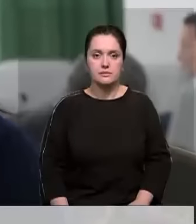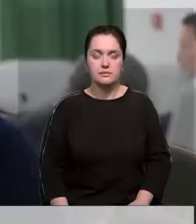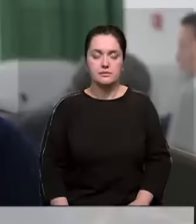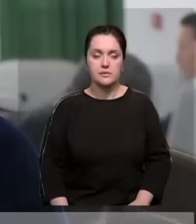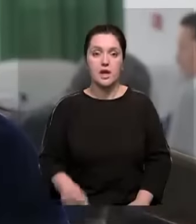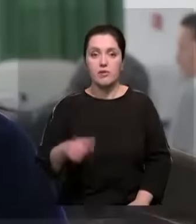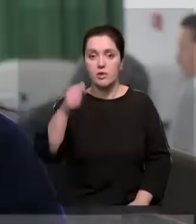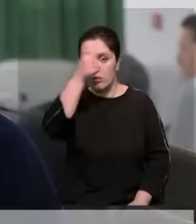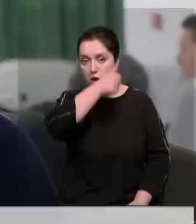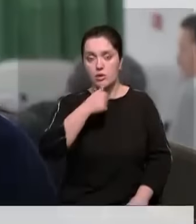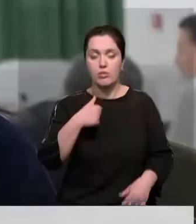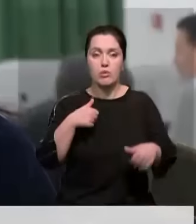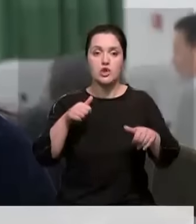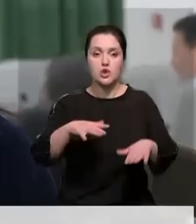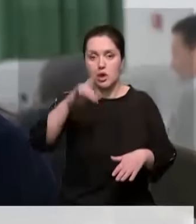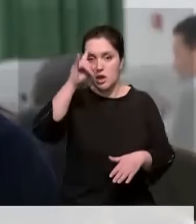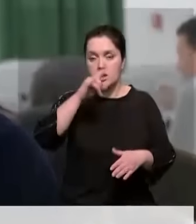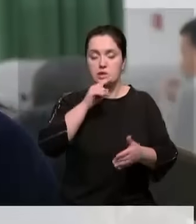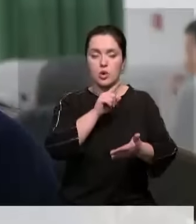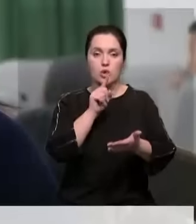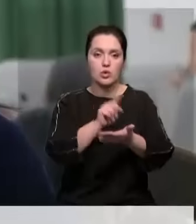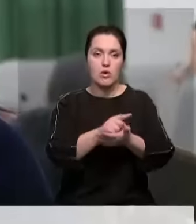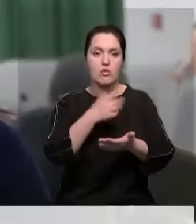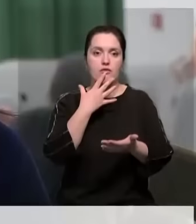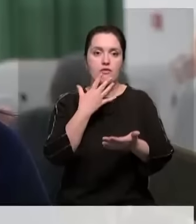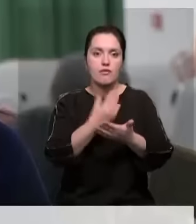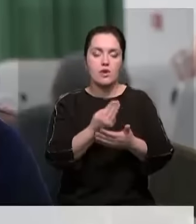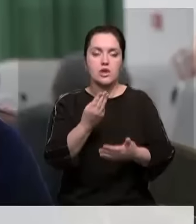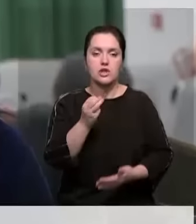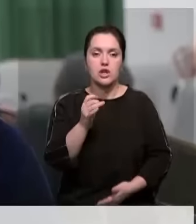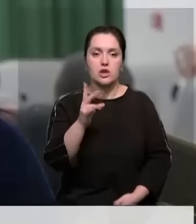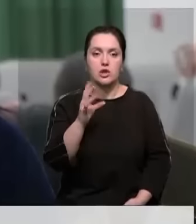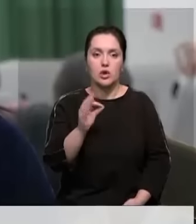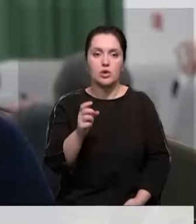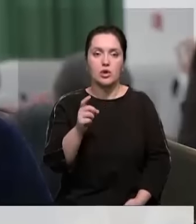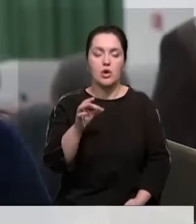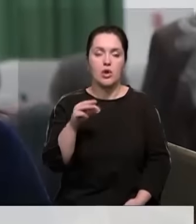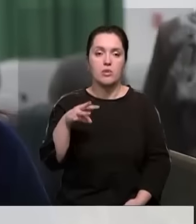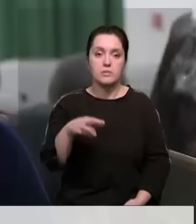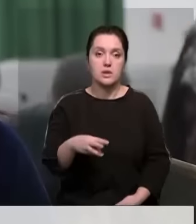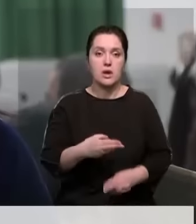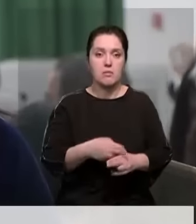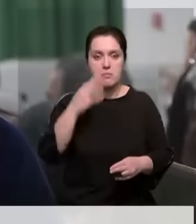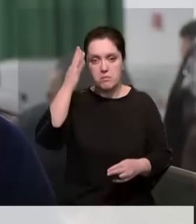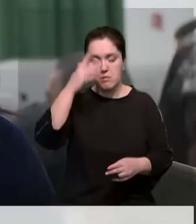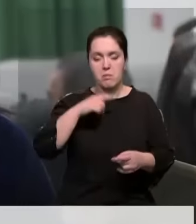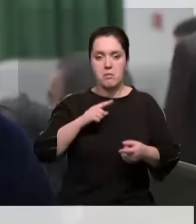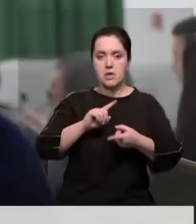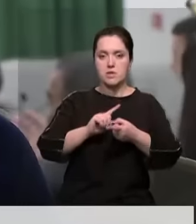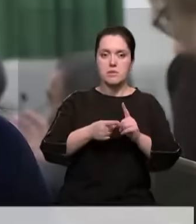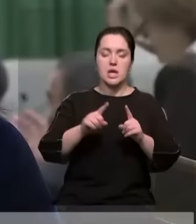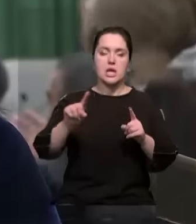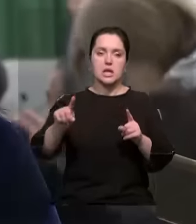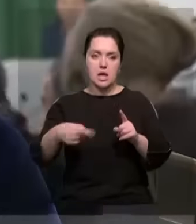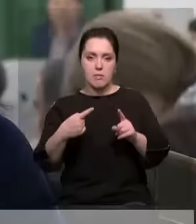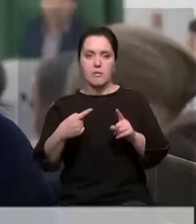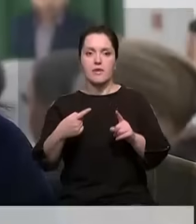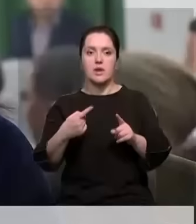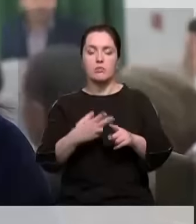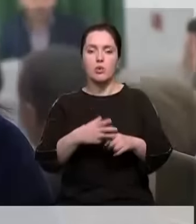В этом году мы решили, что у казахов должен появиться свой Шерлок Холмс, свой детектив. С этой мыслью мы изменили требования конкурса.